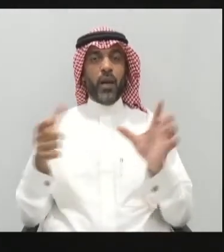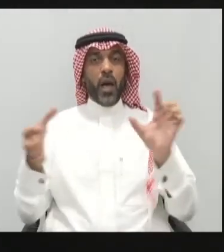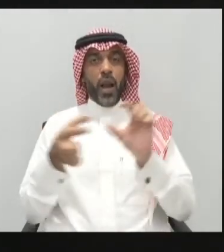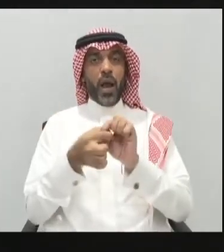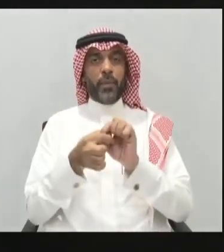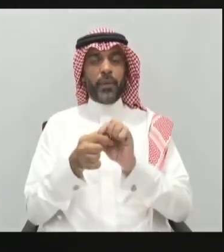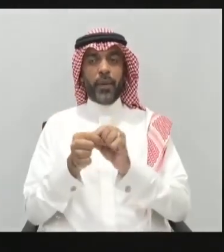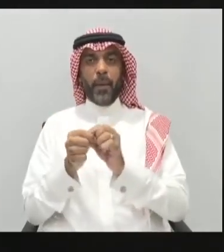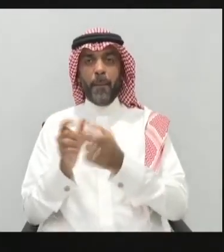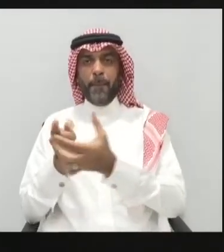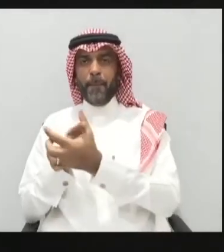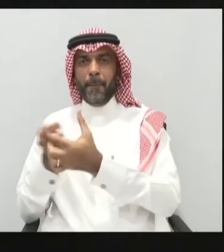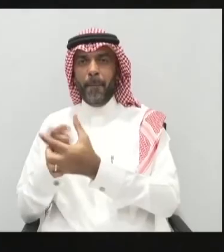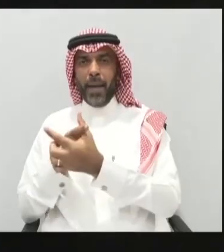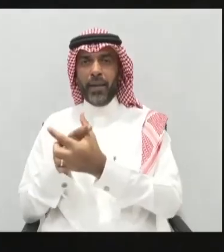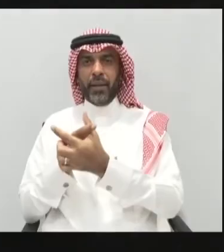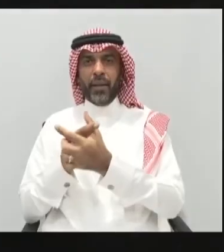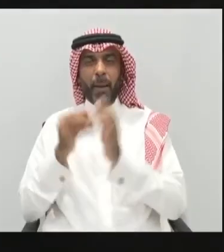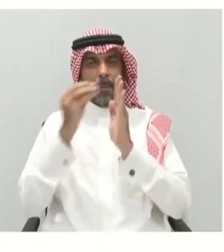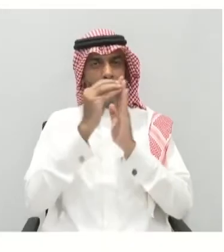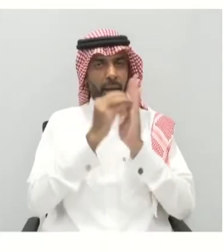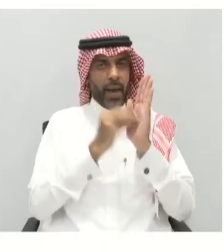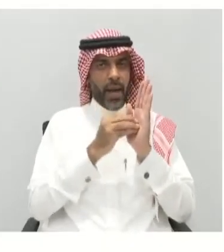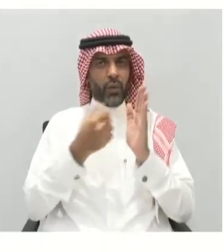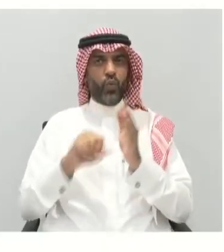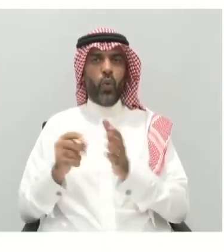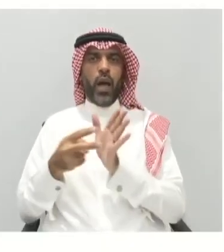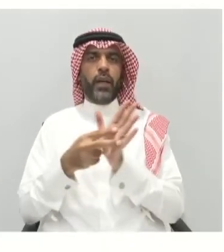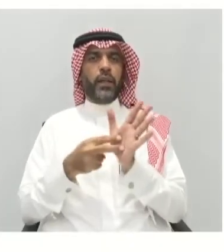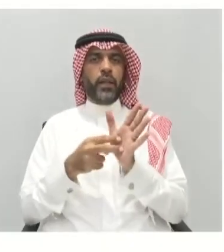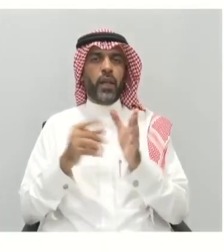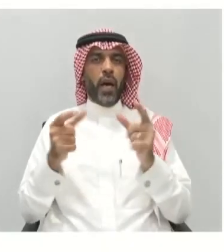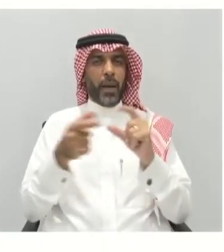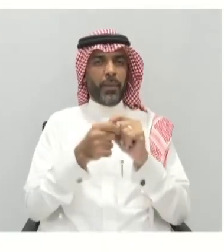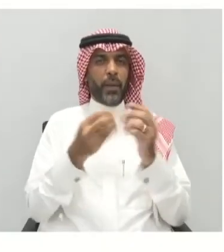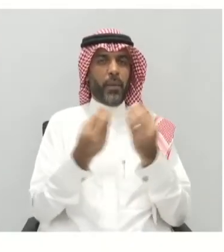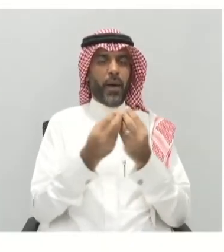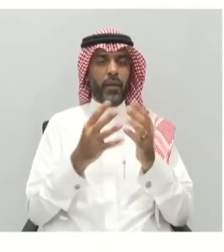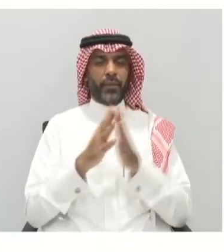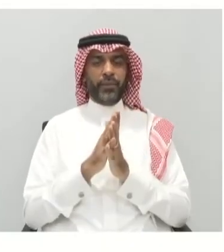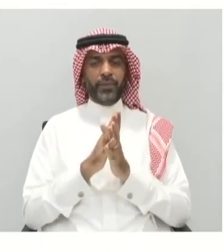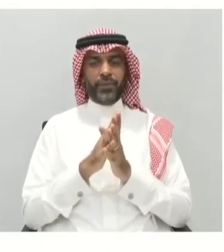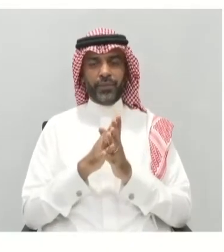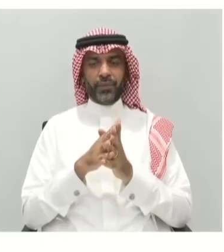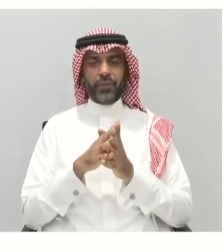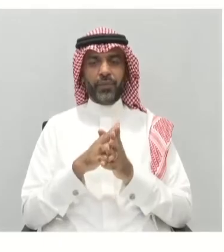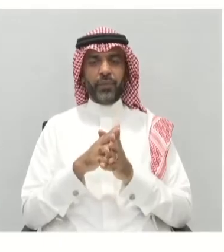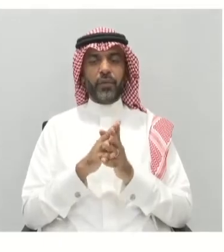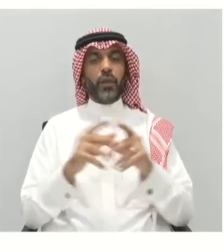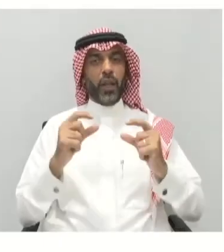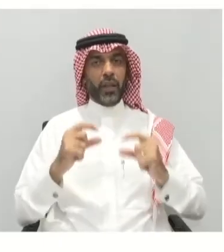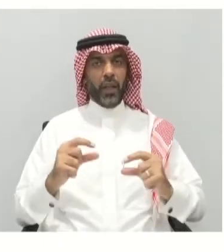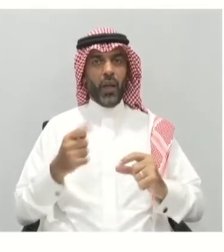البيانات والنتيجه او الادعاء طيب وادله وبراهين تدعم المسوغات